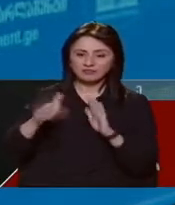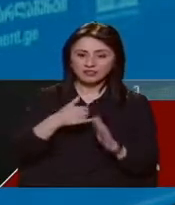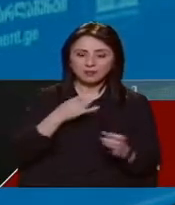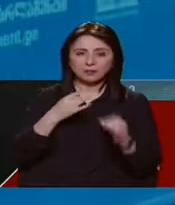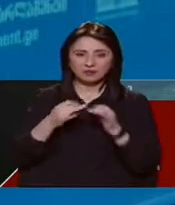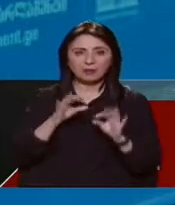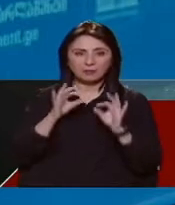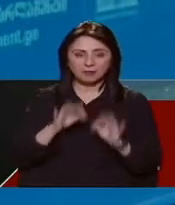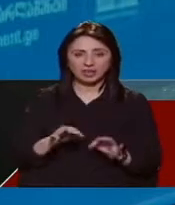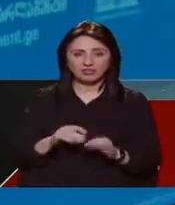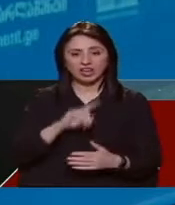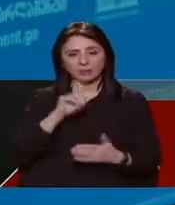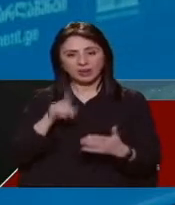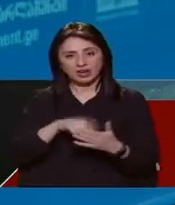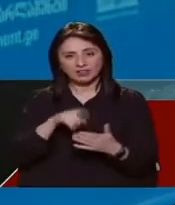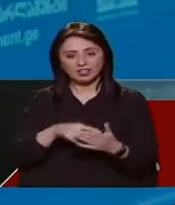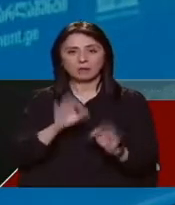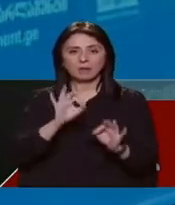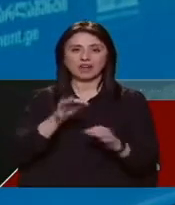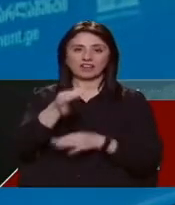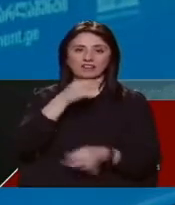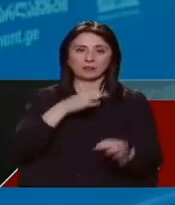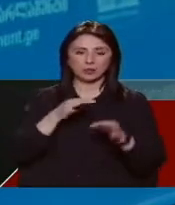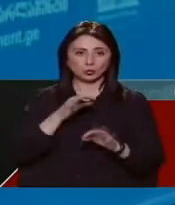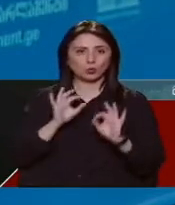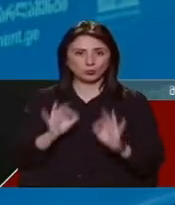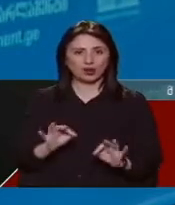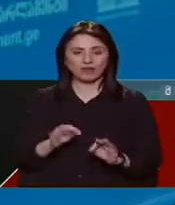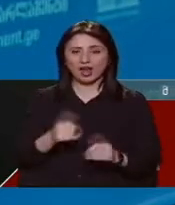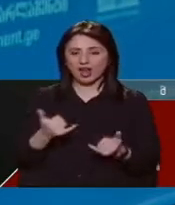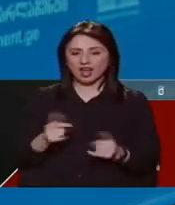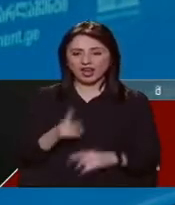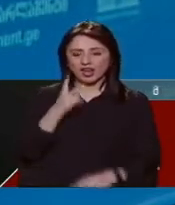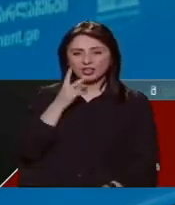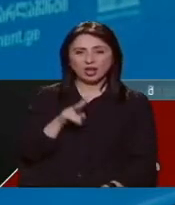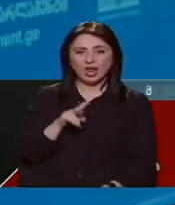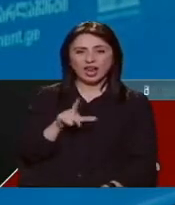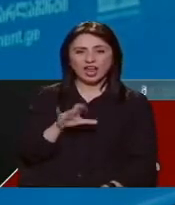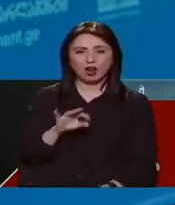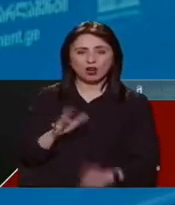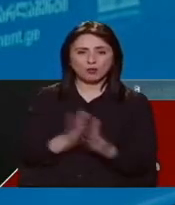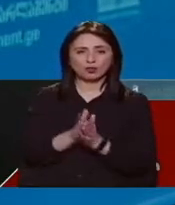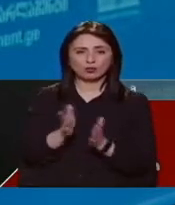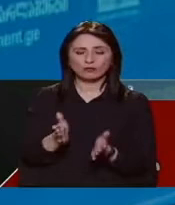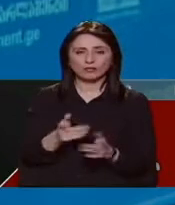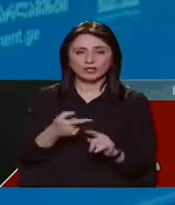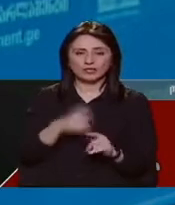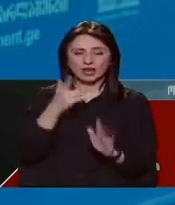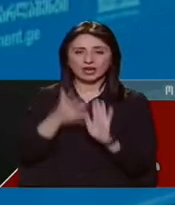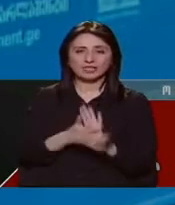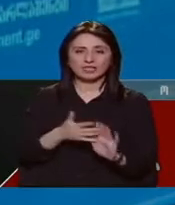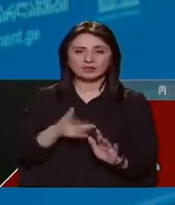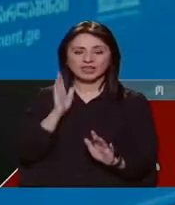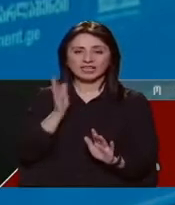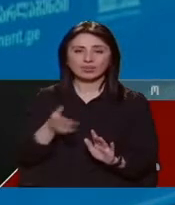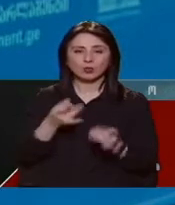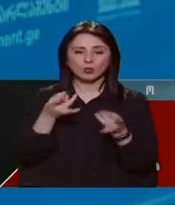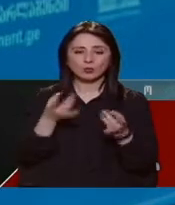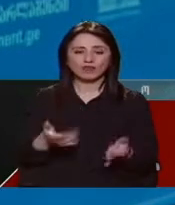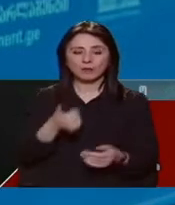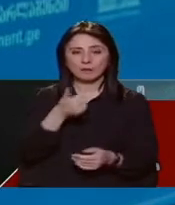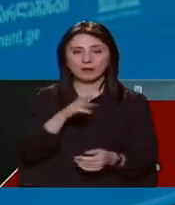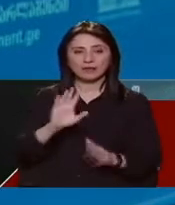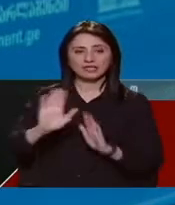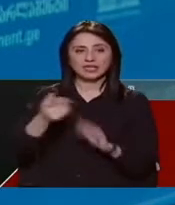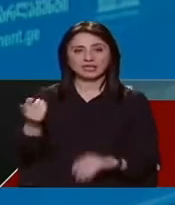და მართლა კითხვები დავუსვათ, მან მართლა გვიპასუხოს. და ეხლა რასაც ლელო მოითხოვდა, ეს ხო გასაგებია, რომ იქნებოდა უბრალოდ